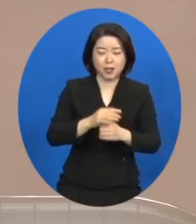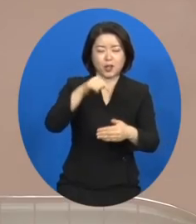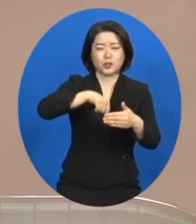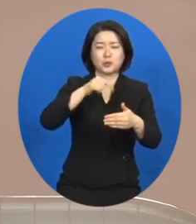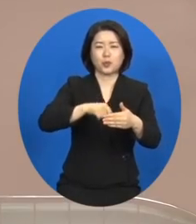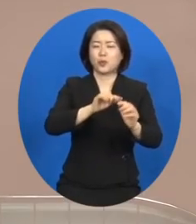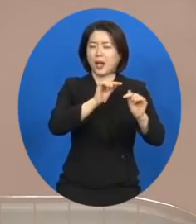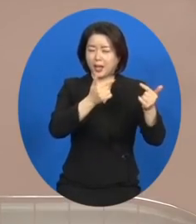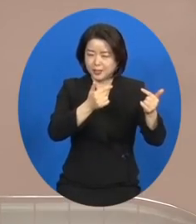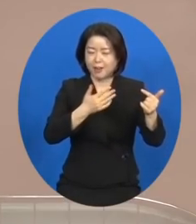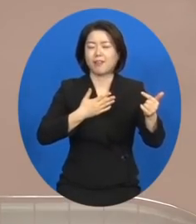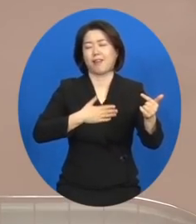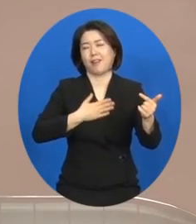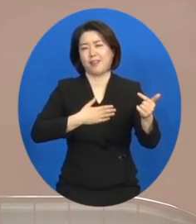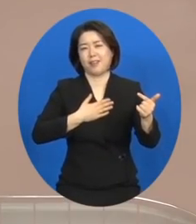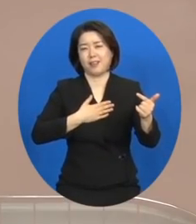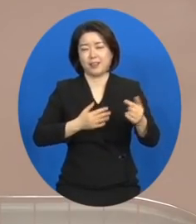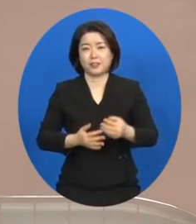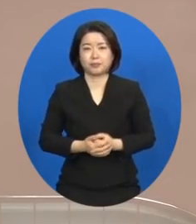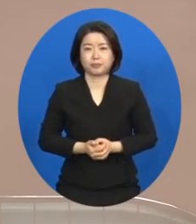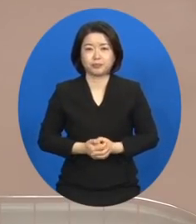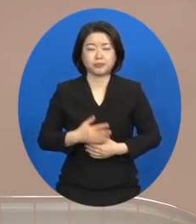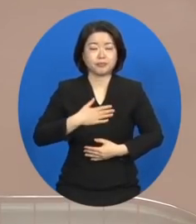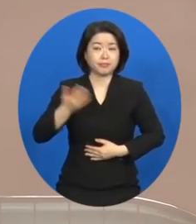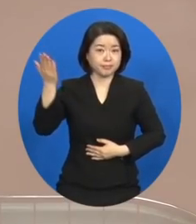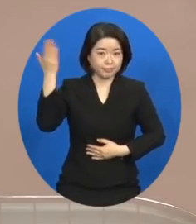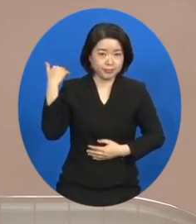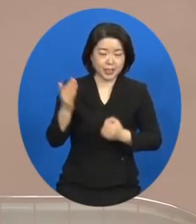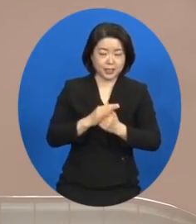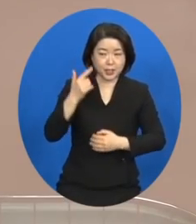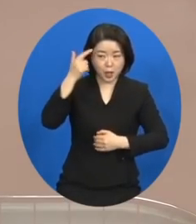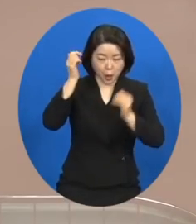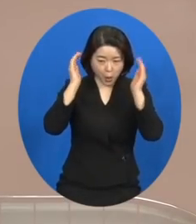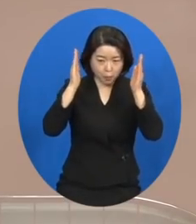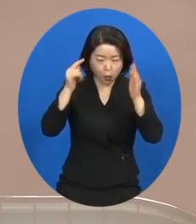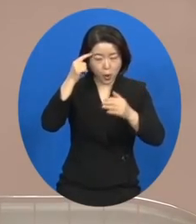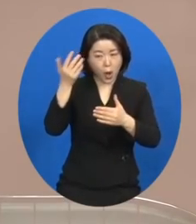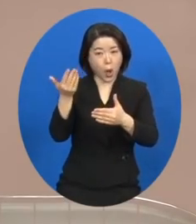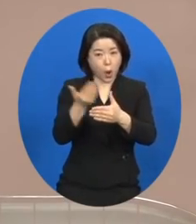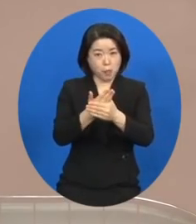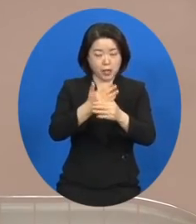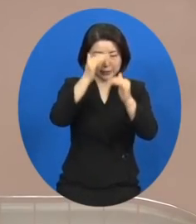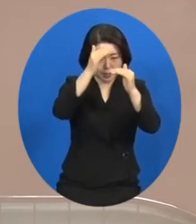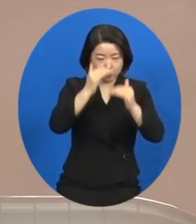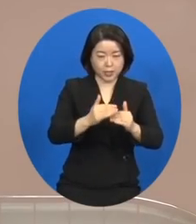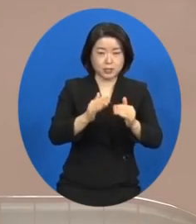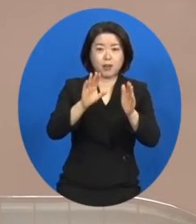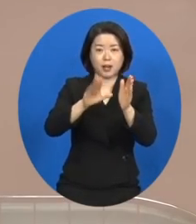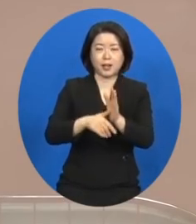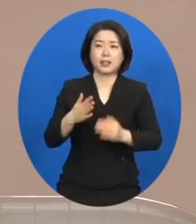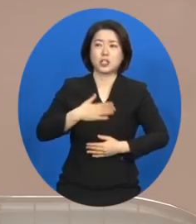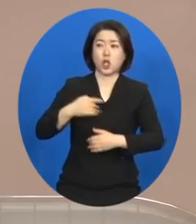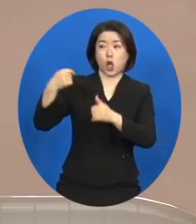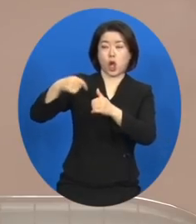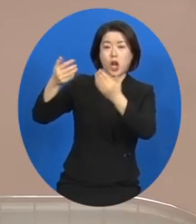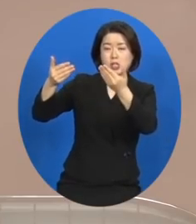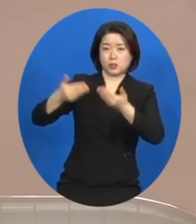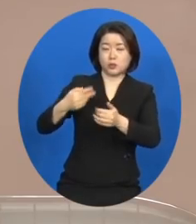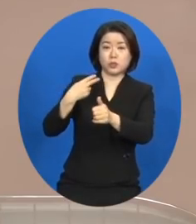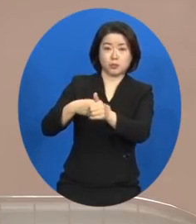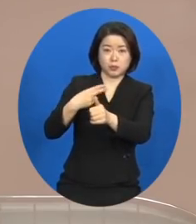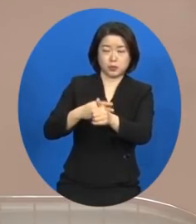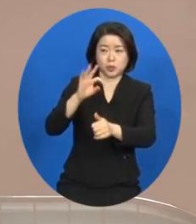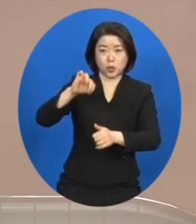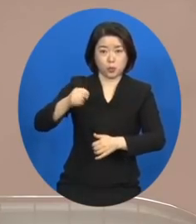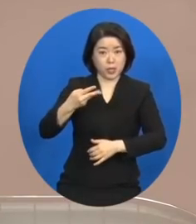알고 있었던 겁니다. 제가 목회학 박사과정을 할 때 저를 이렇게 지도해 주셨던 교수님이 윌리엄 윌리먼이라는